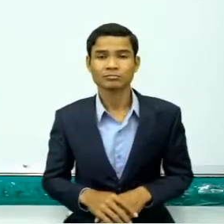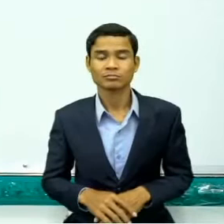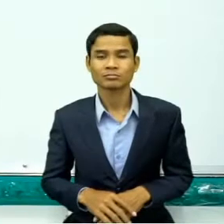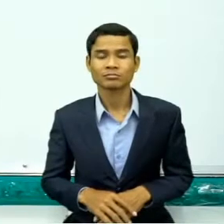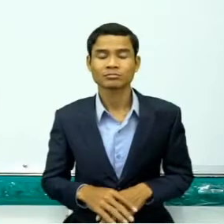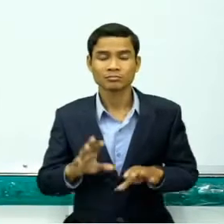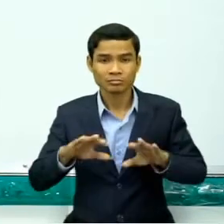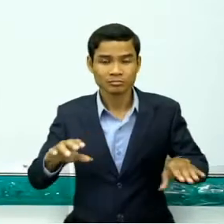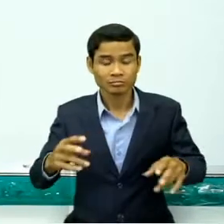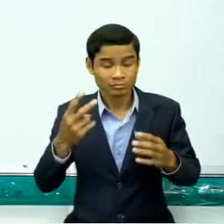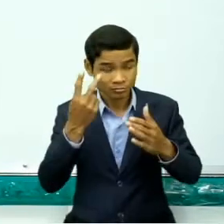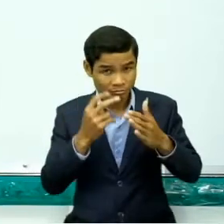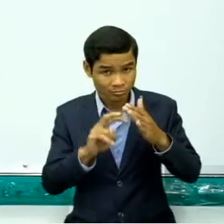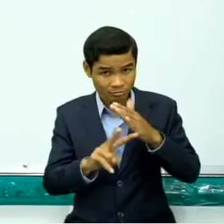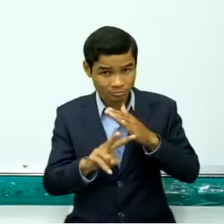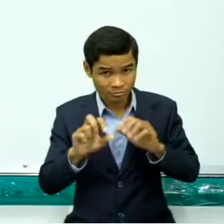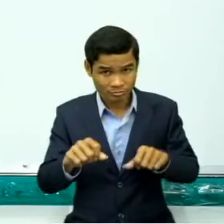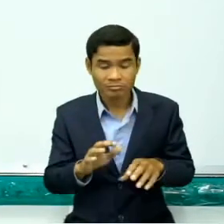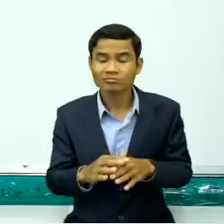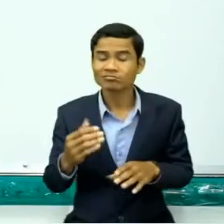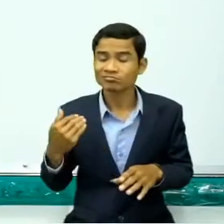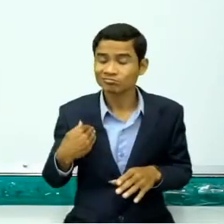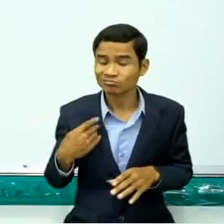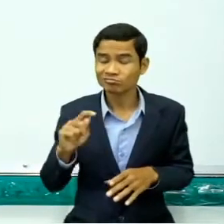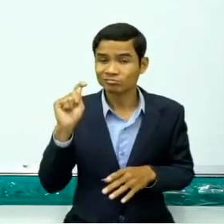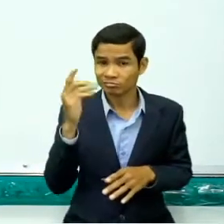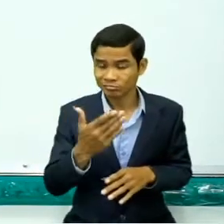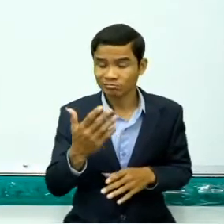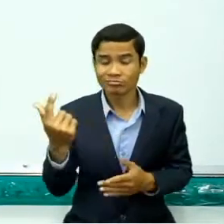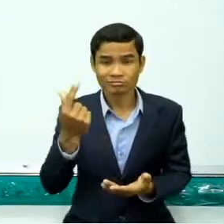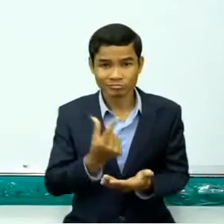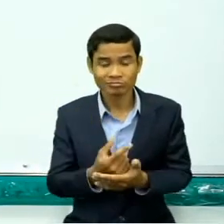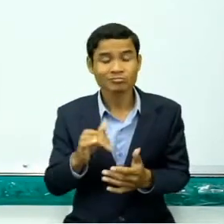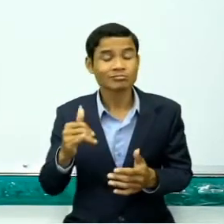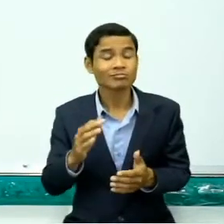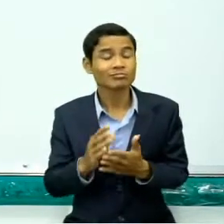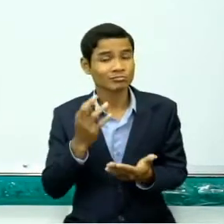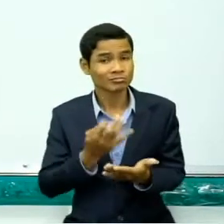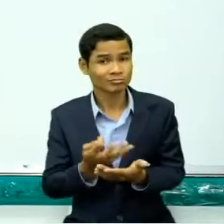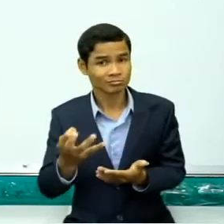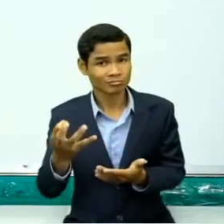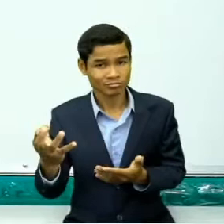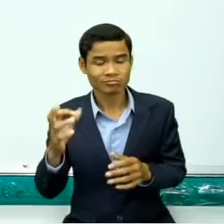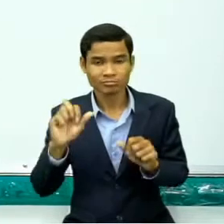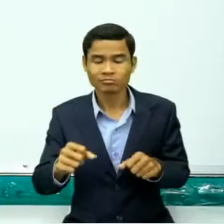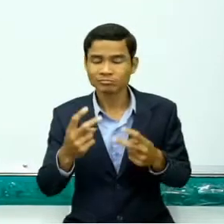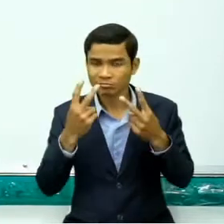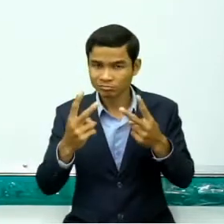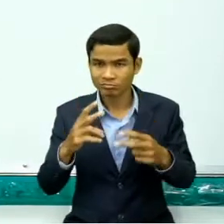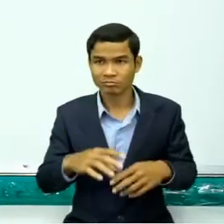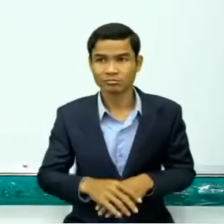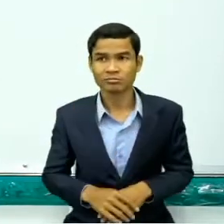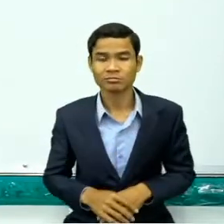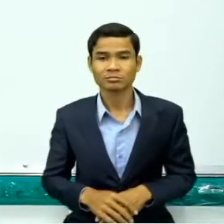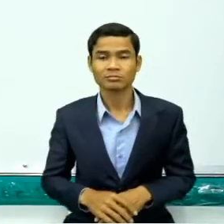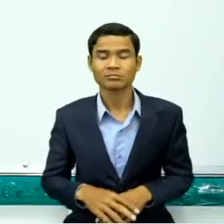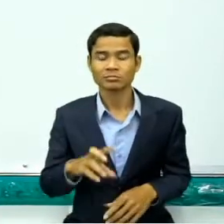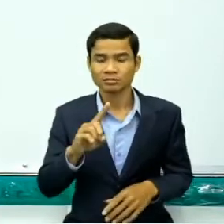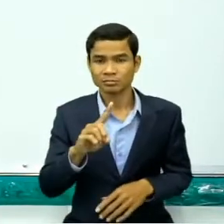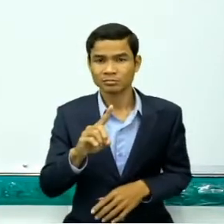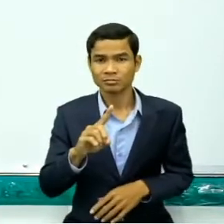Chà, con ạc tiết tiết bàn với nó. Ta chỉ rục hiệp đỏ đáy, đưa co chia và thốt nó. Chà, là con chăm mơ ná.